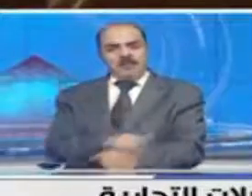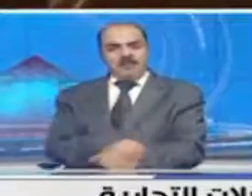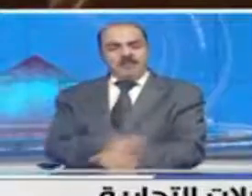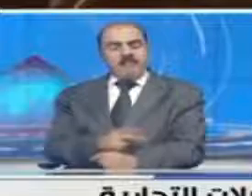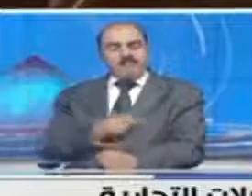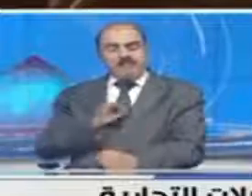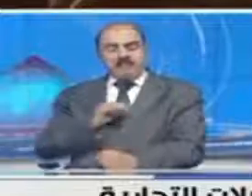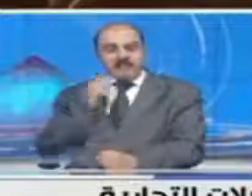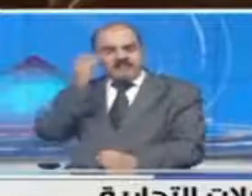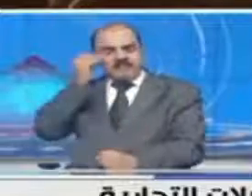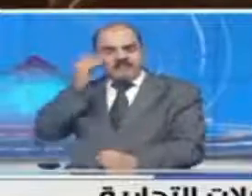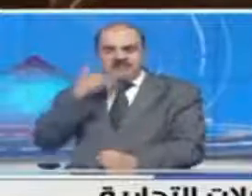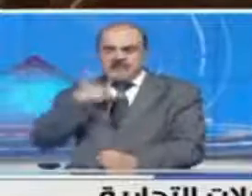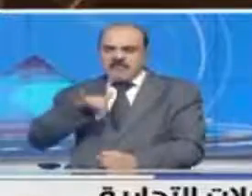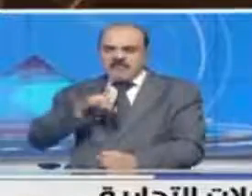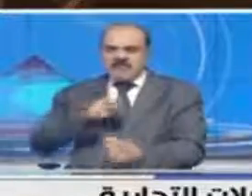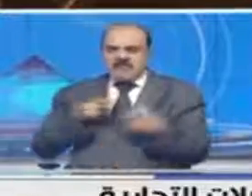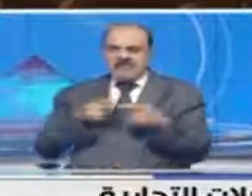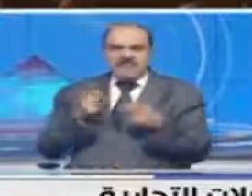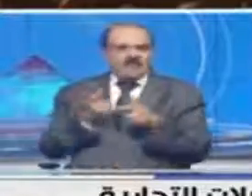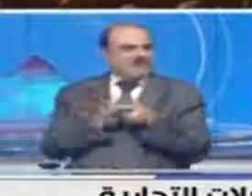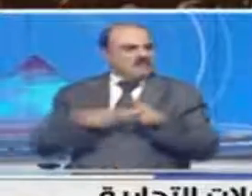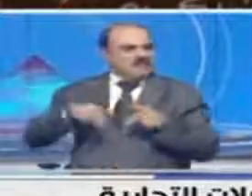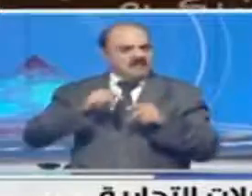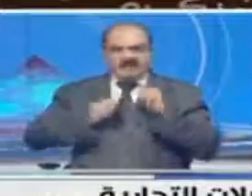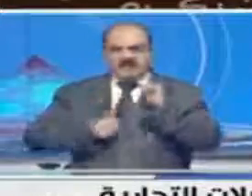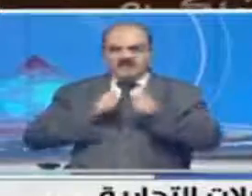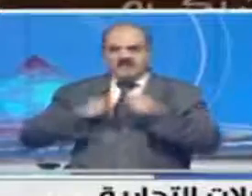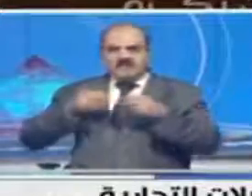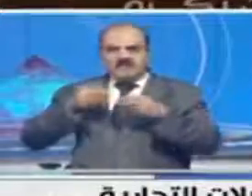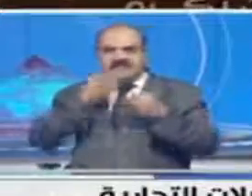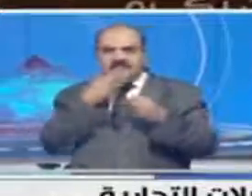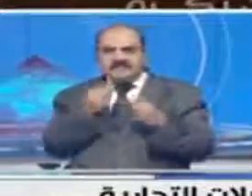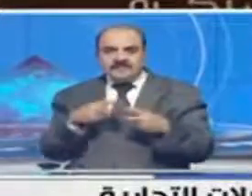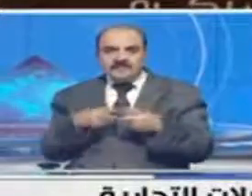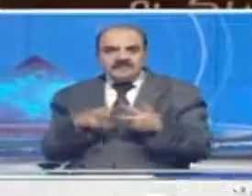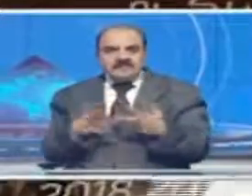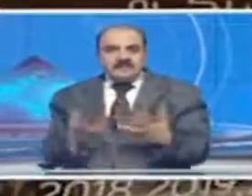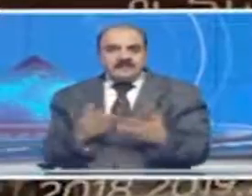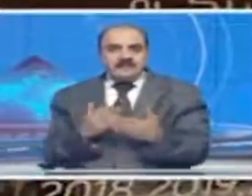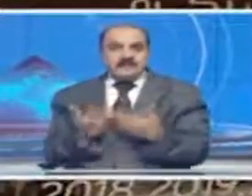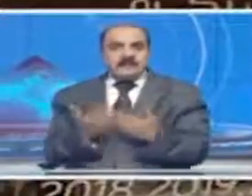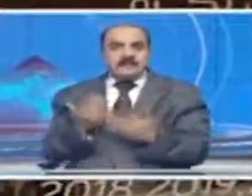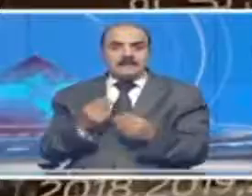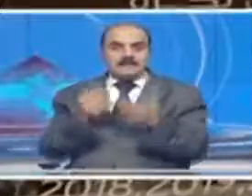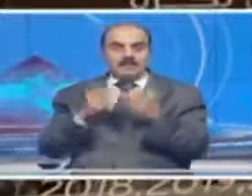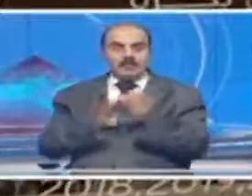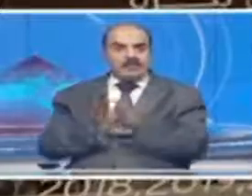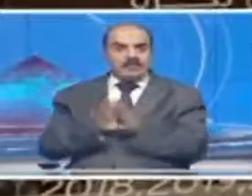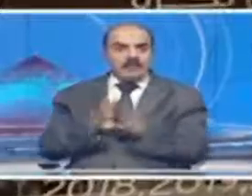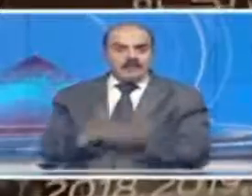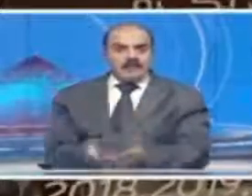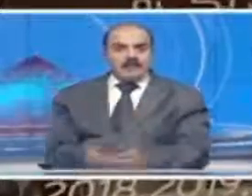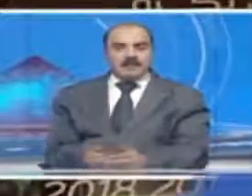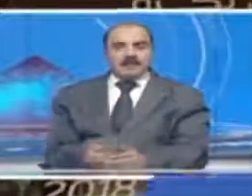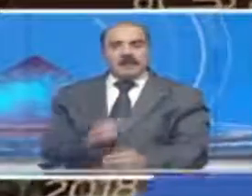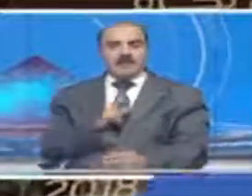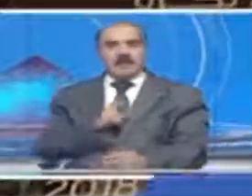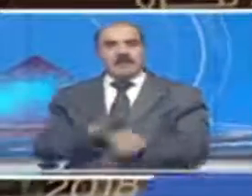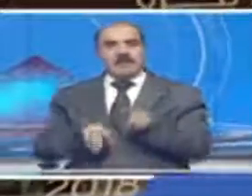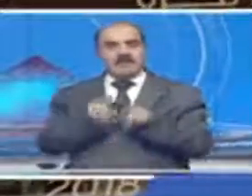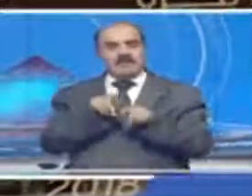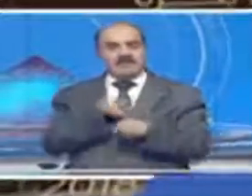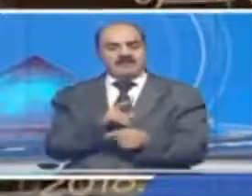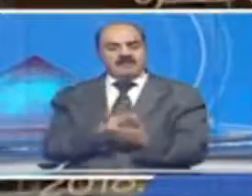نحضر ونعرف الجمهور والمشاركين بمعدلات نمو الاقتصاد، أهم المؤشرات